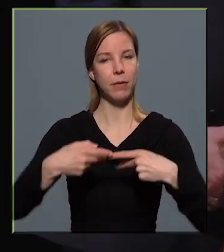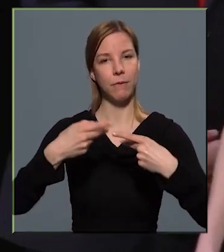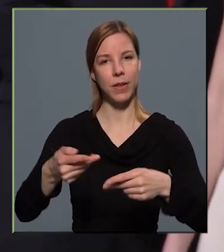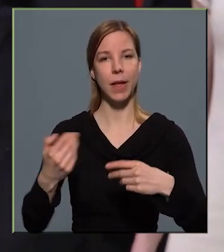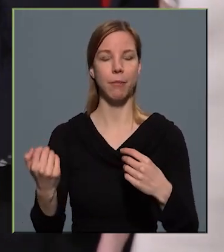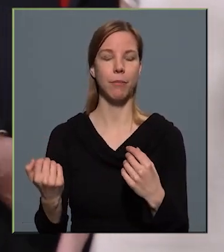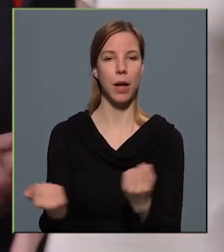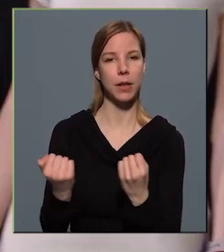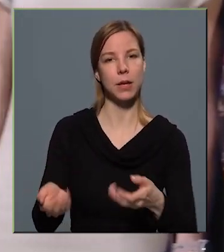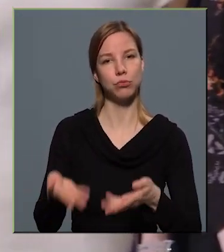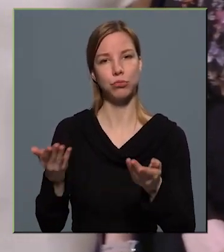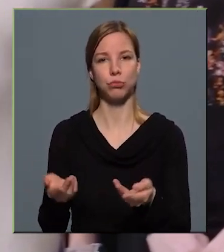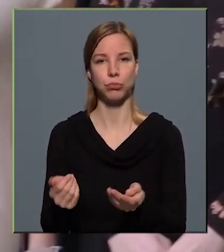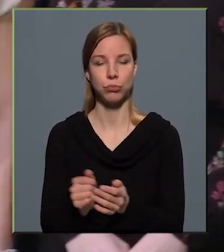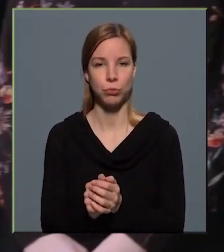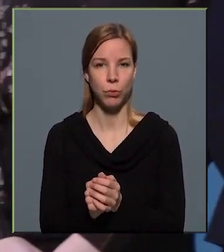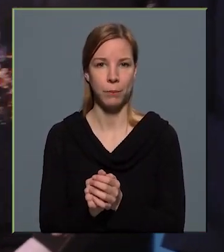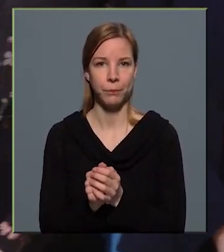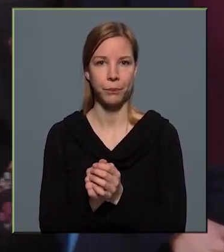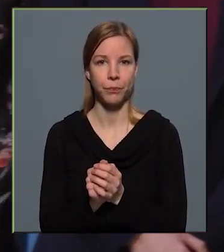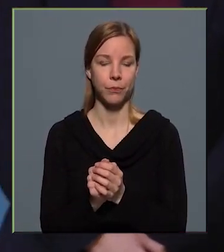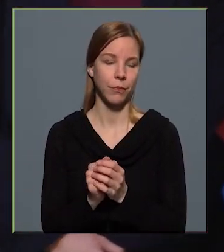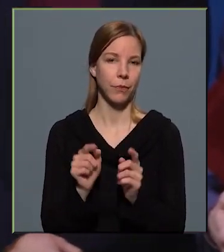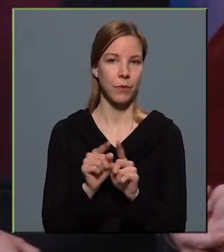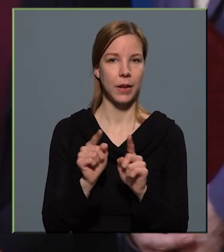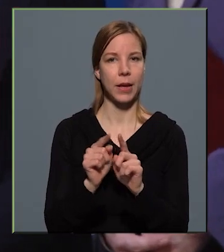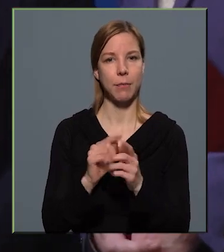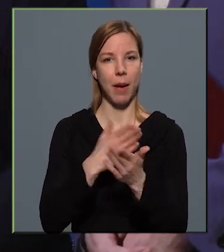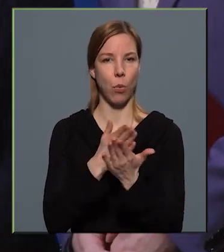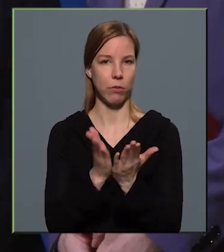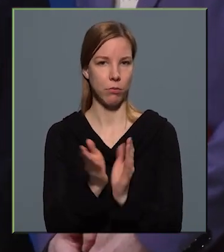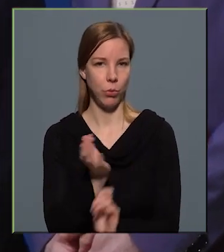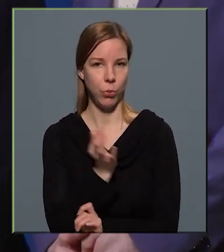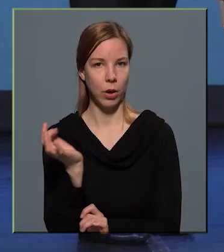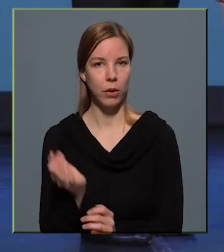edzeni, és hogy így alakul a napunkban a logisztika,